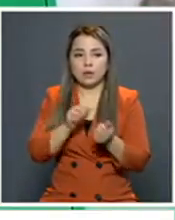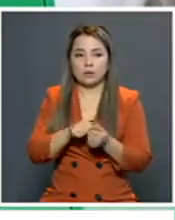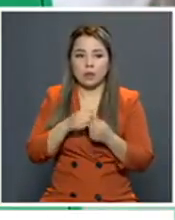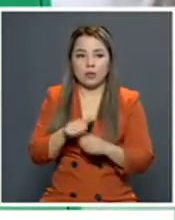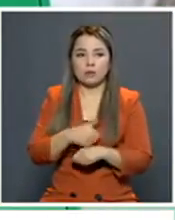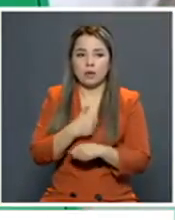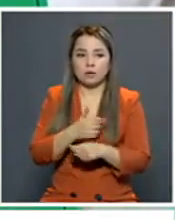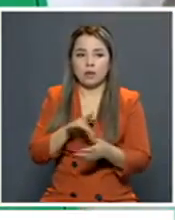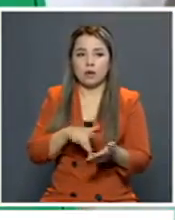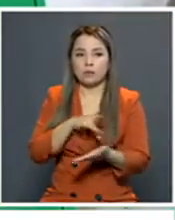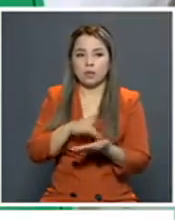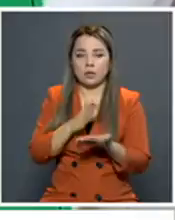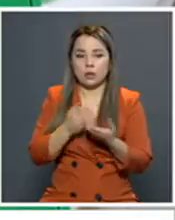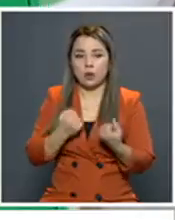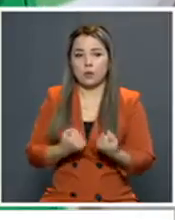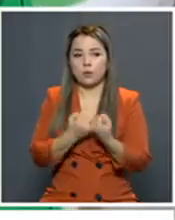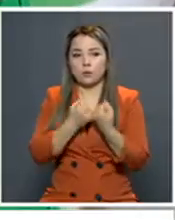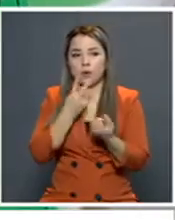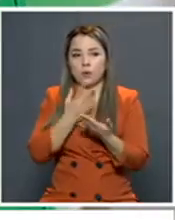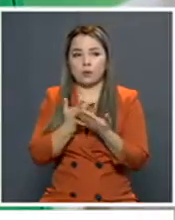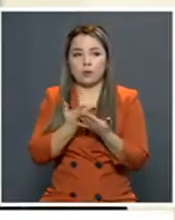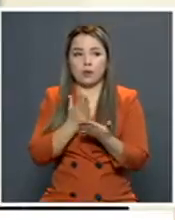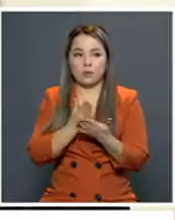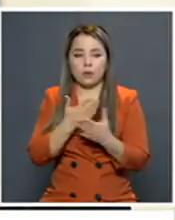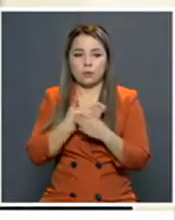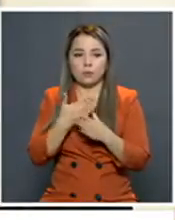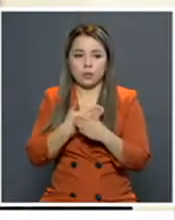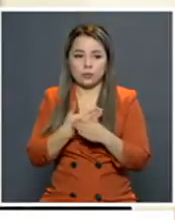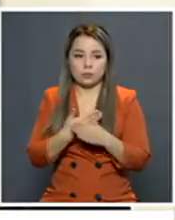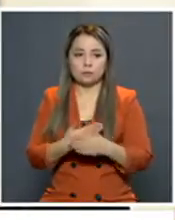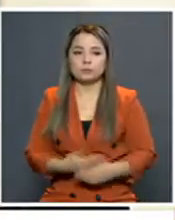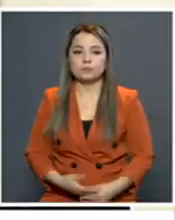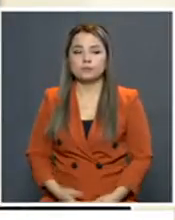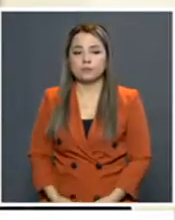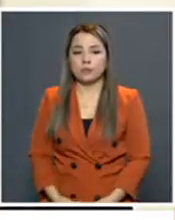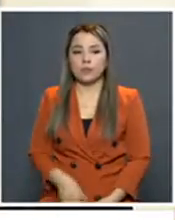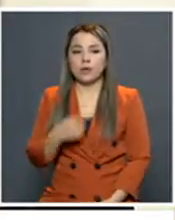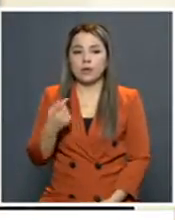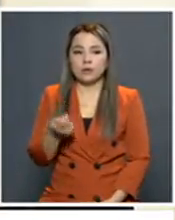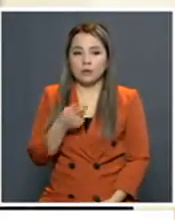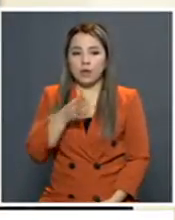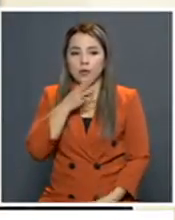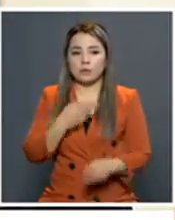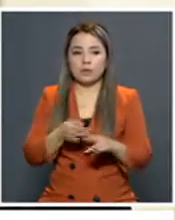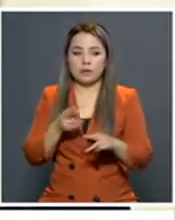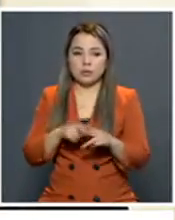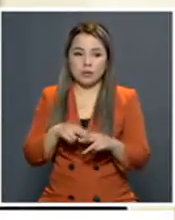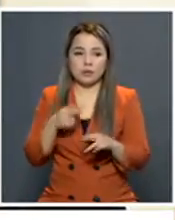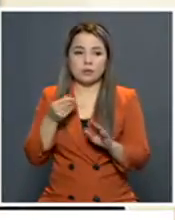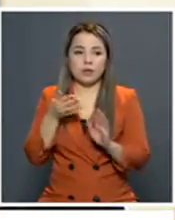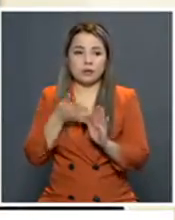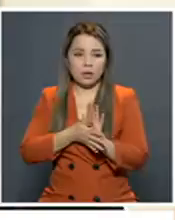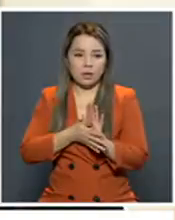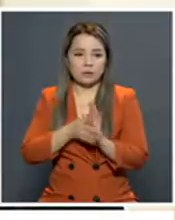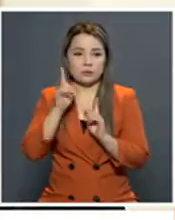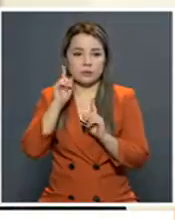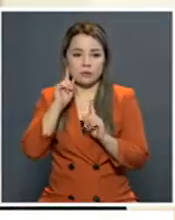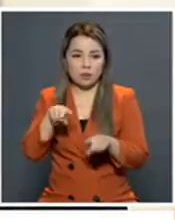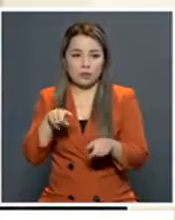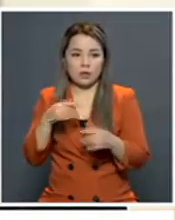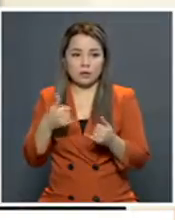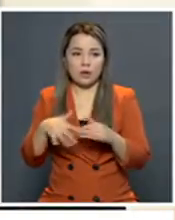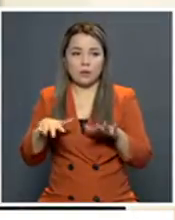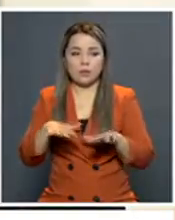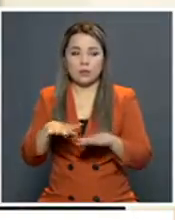әкімшілігі әупірімдеп қолдау көрсетіп келеді. Азына олақ болса да, полиграфиялық шығынын ақтаса да, ақтауға